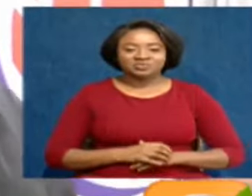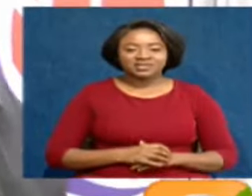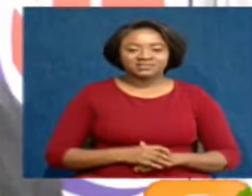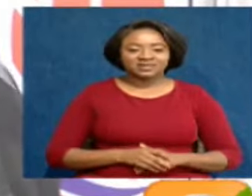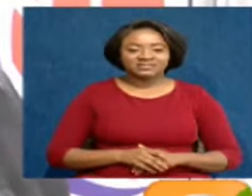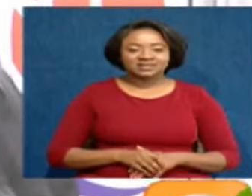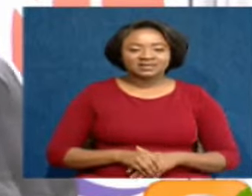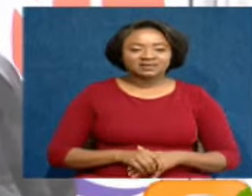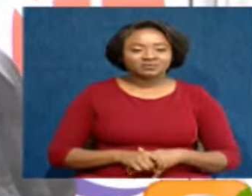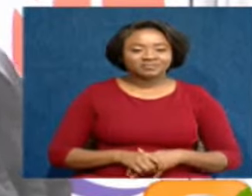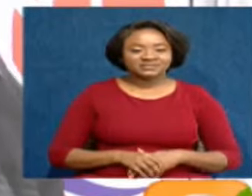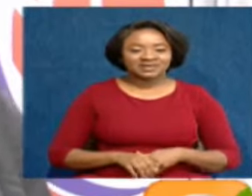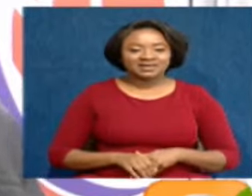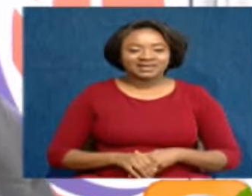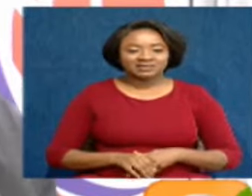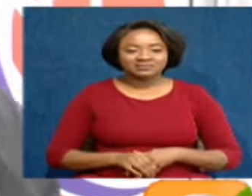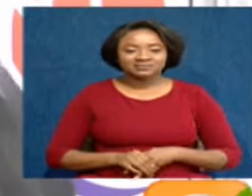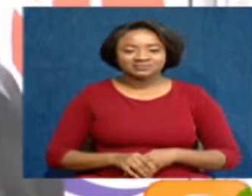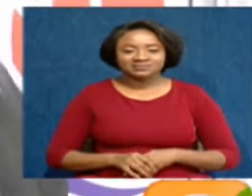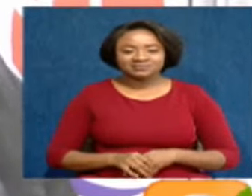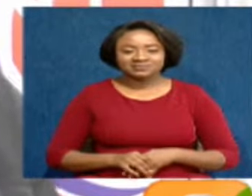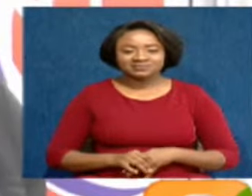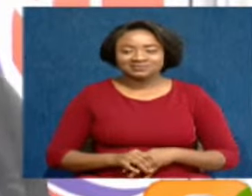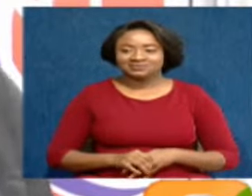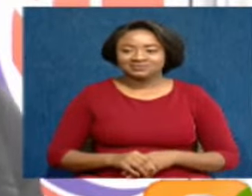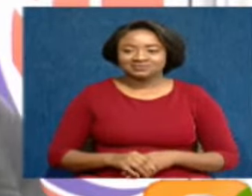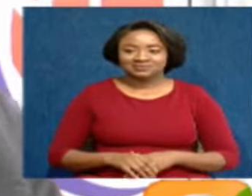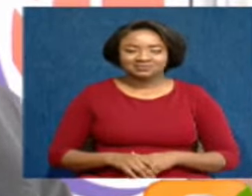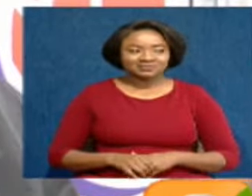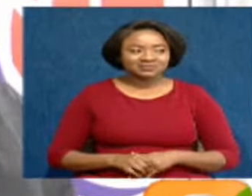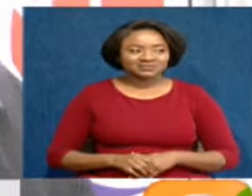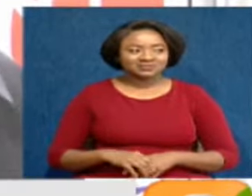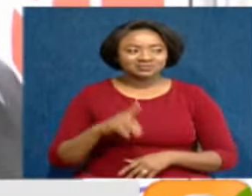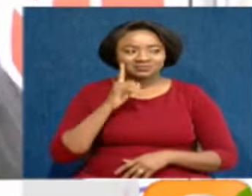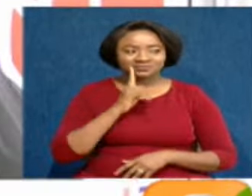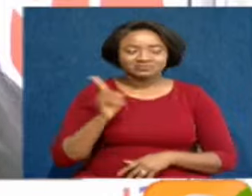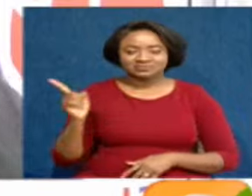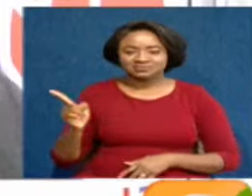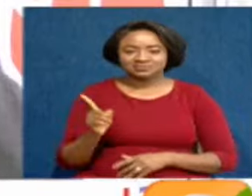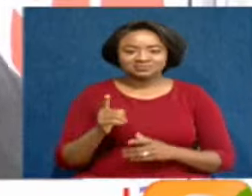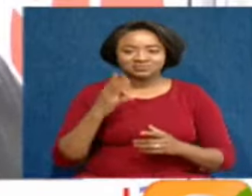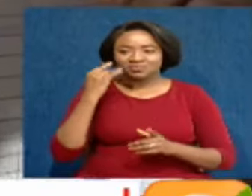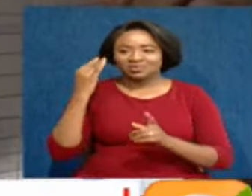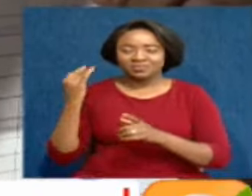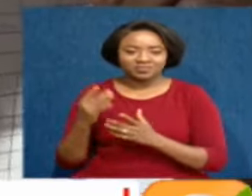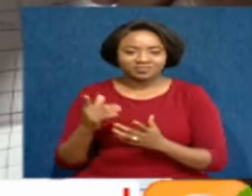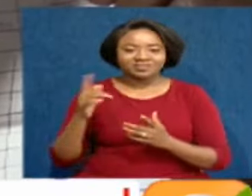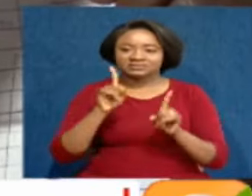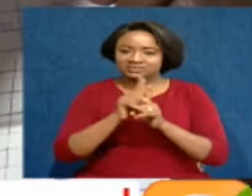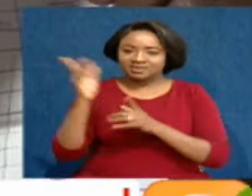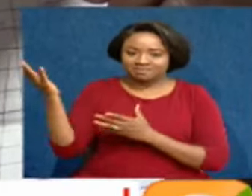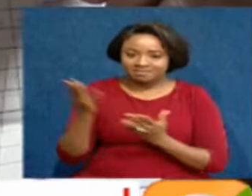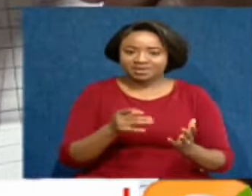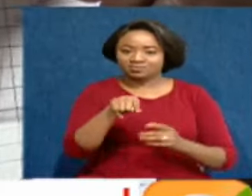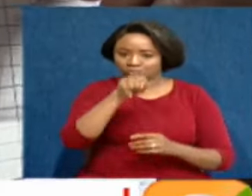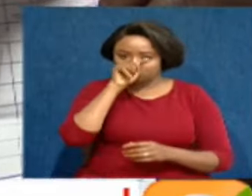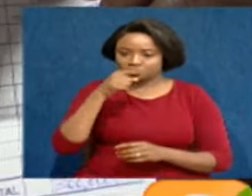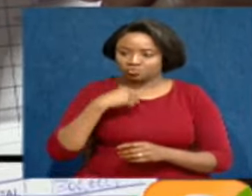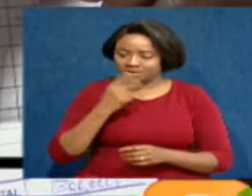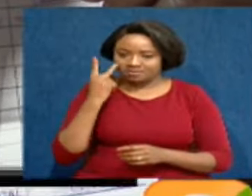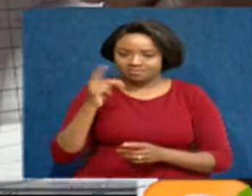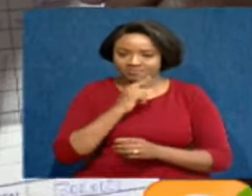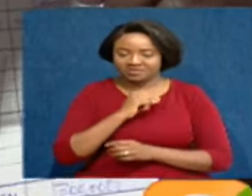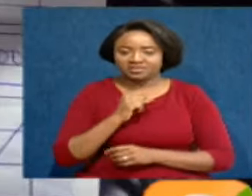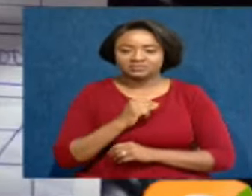ni mtu wa Canada, ati yeye ni mwenyeji, anajua ujuzi wote, alikuwa atameleta mzungu. Hata hivyo hilo